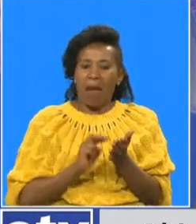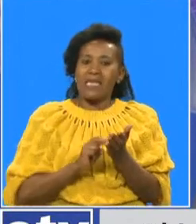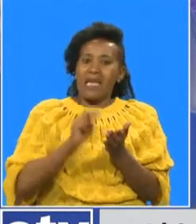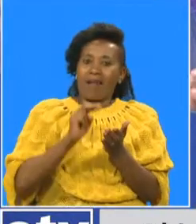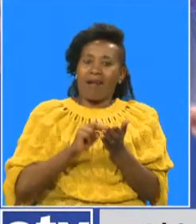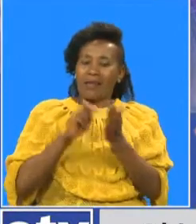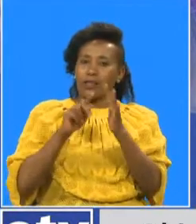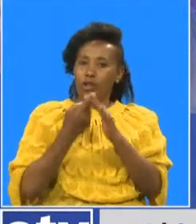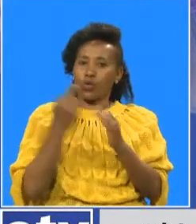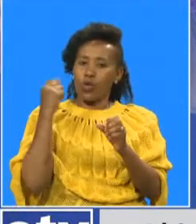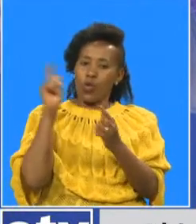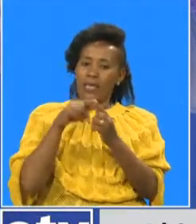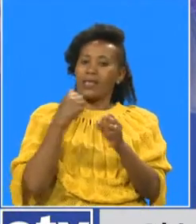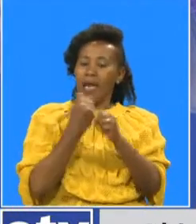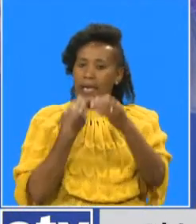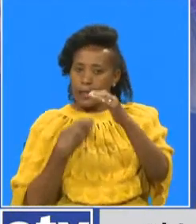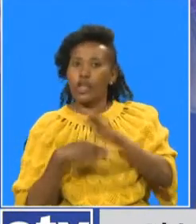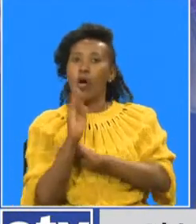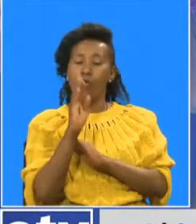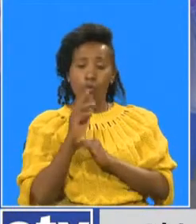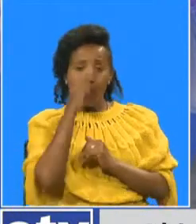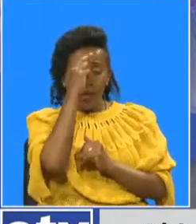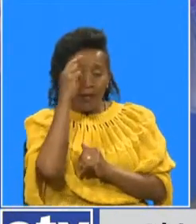ስራ ፕሮፐርሊ እንዲገቡ። ምክንያቱም